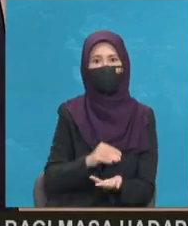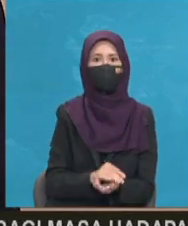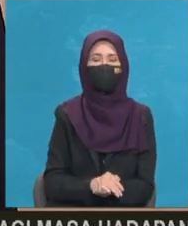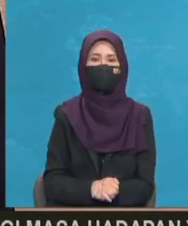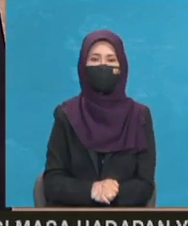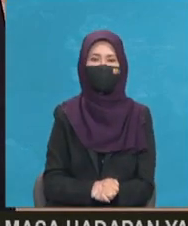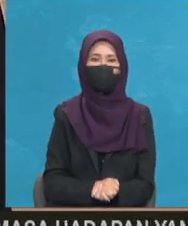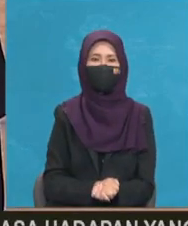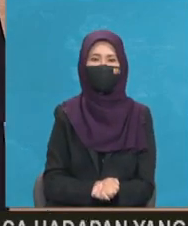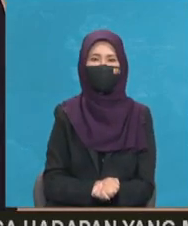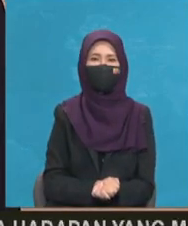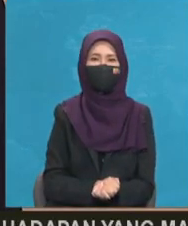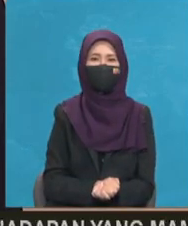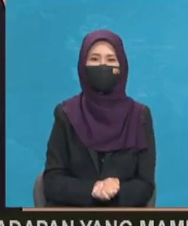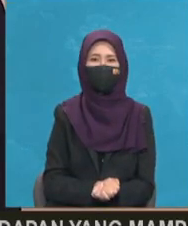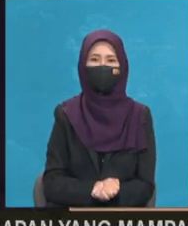porno